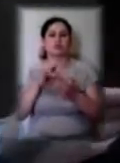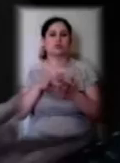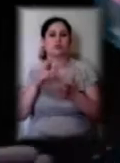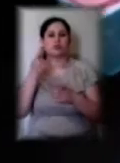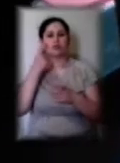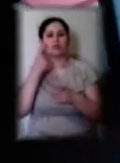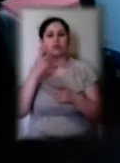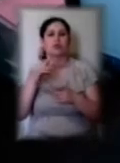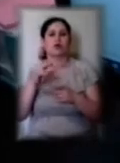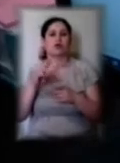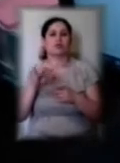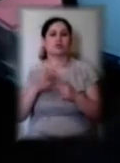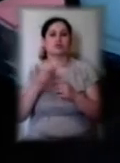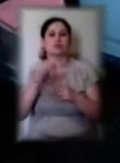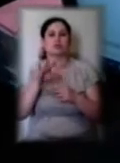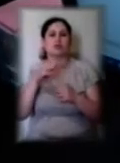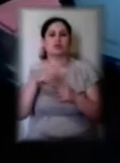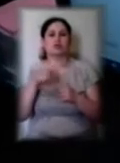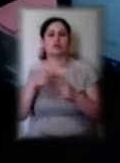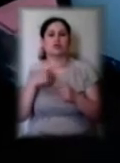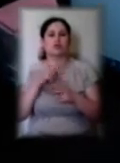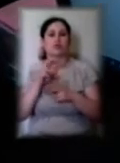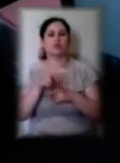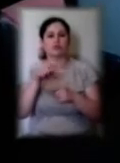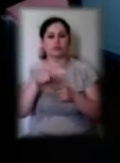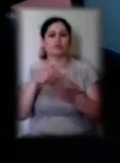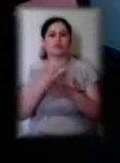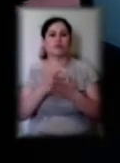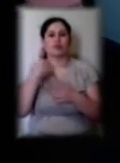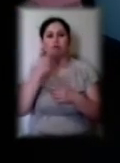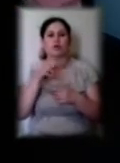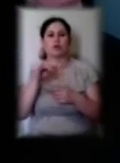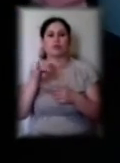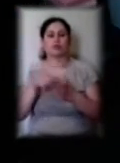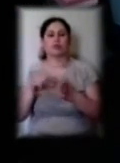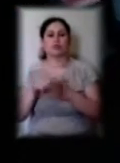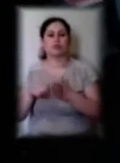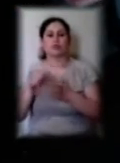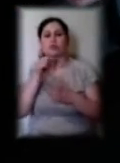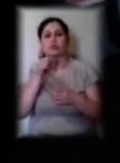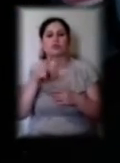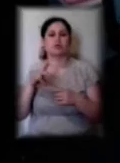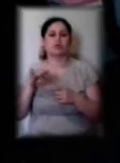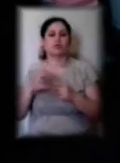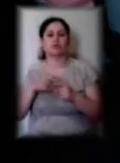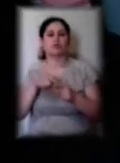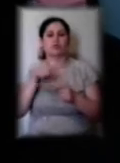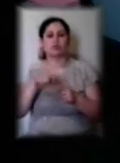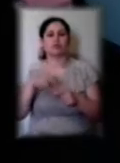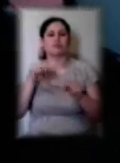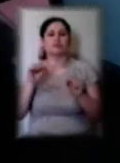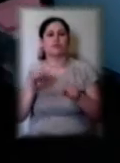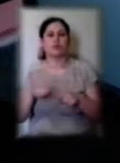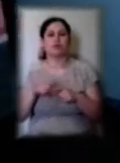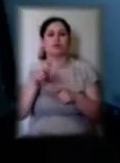освіти, це їх сайт. І я заходжу до свого особистого кабінету учасника пробного ЗНО. І ось тут я можу скачати